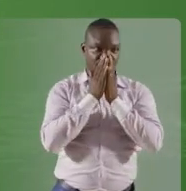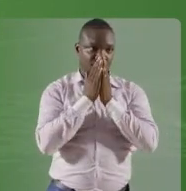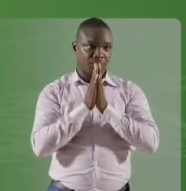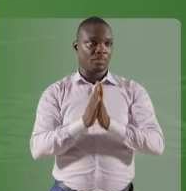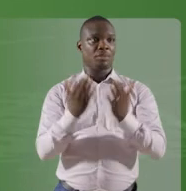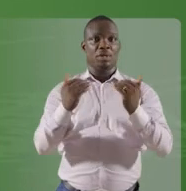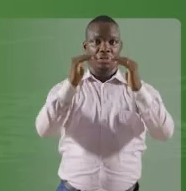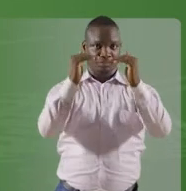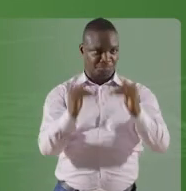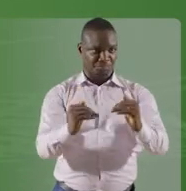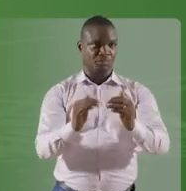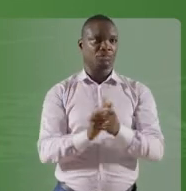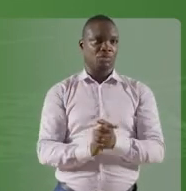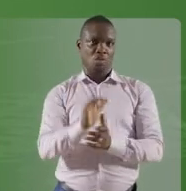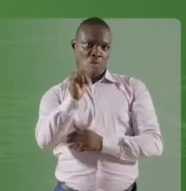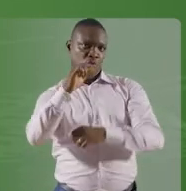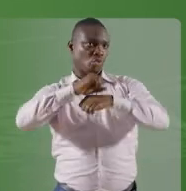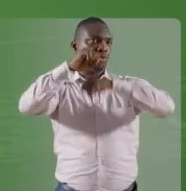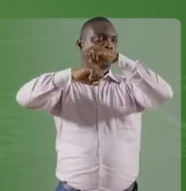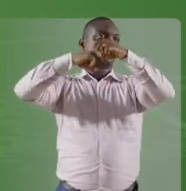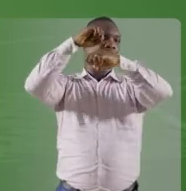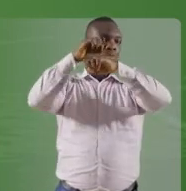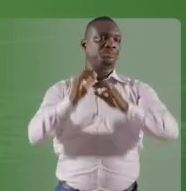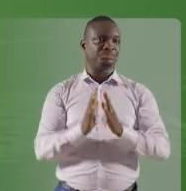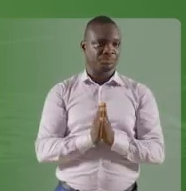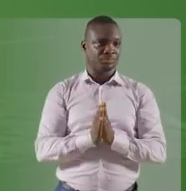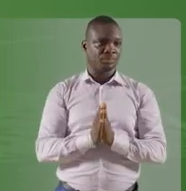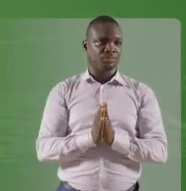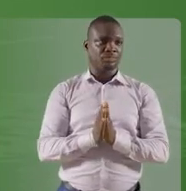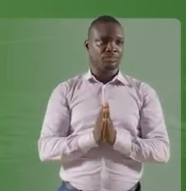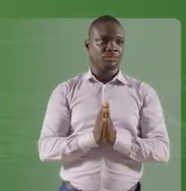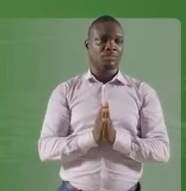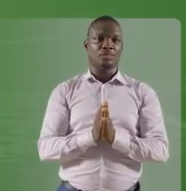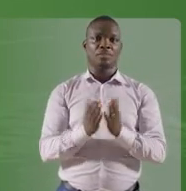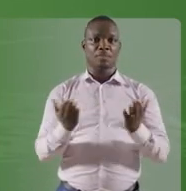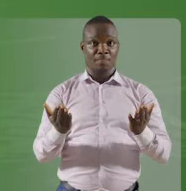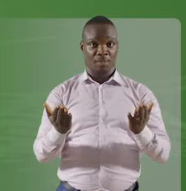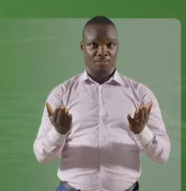La prochaine configuration que nous vous présentons,